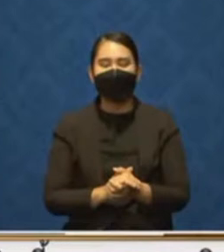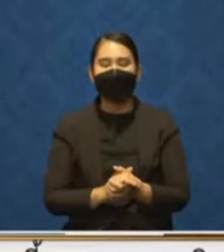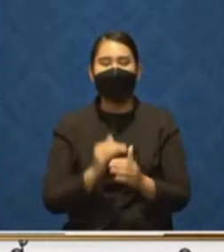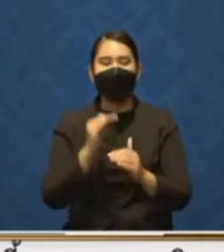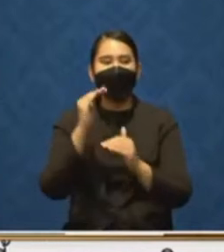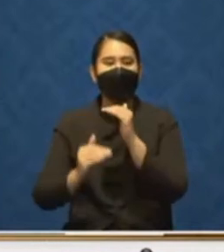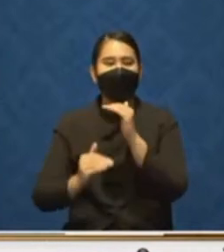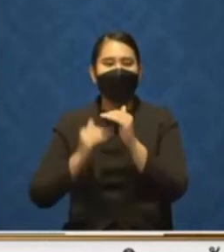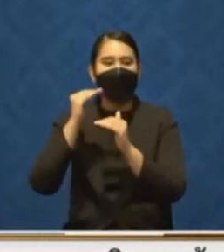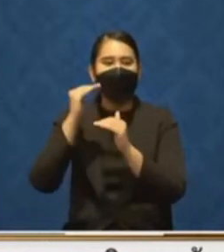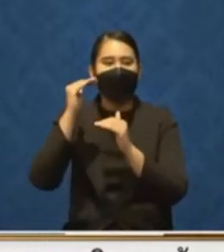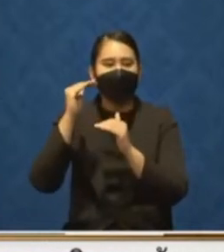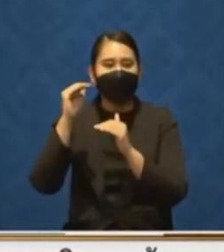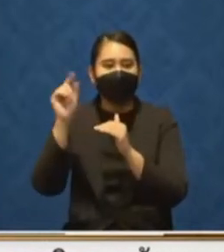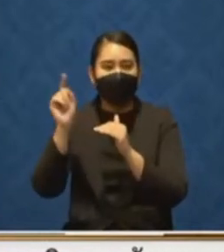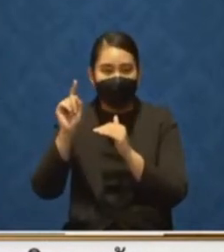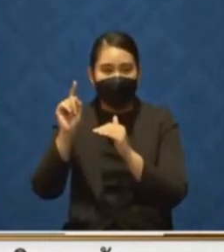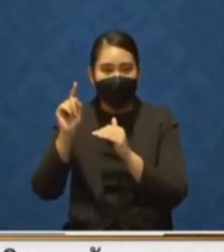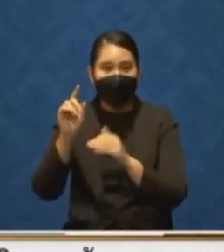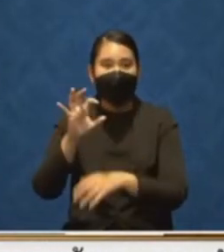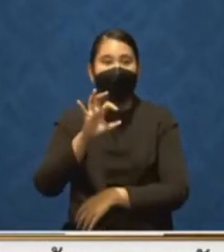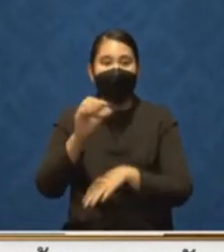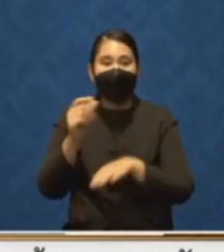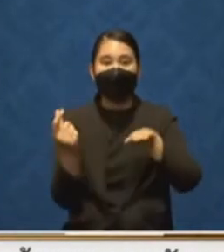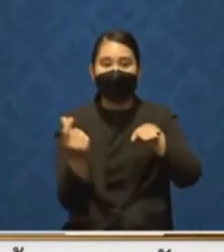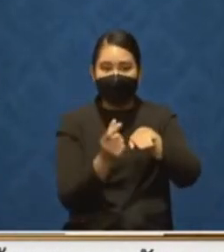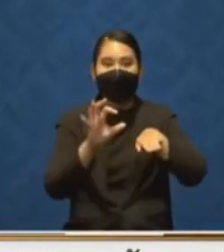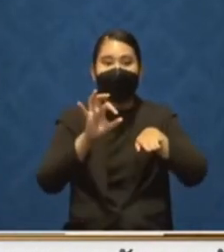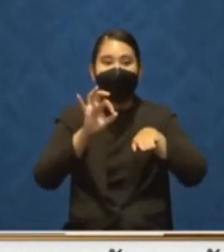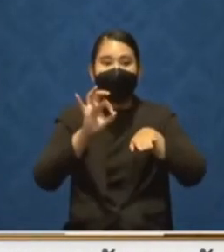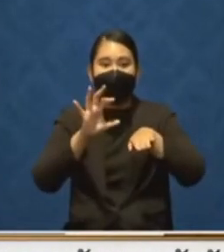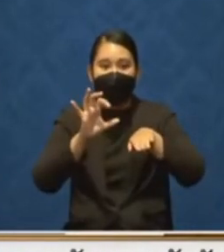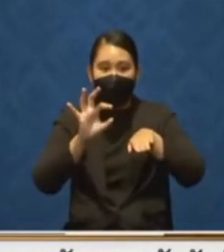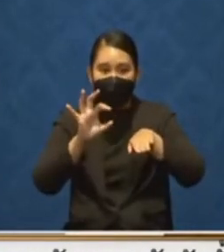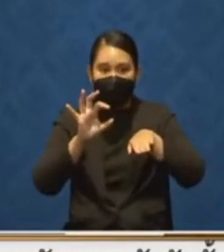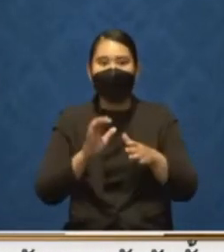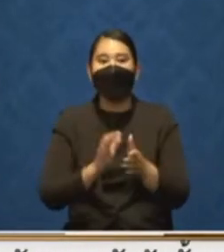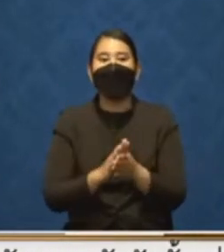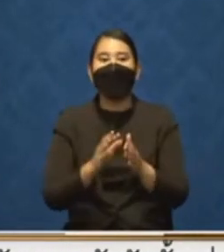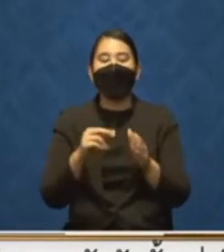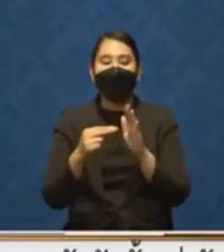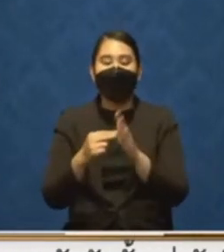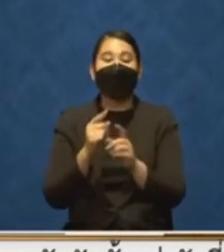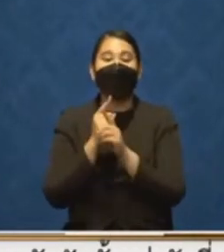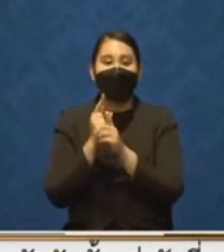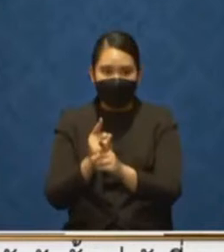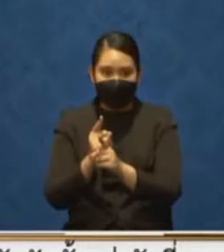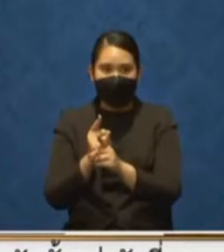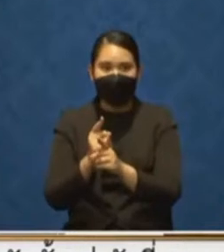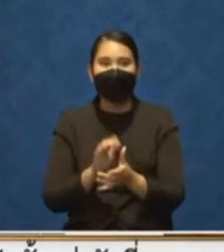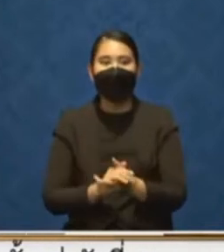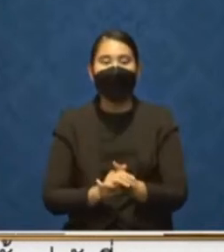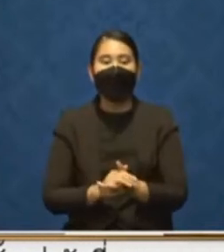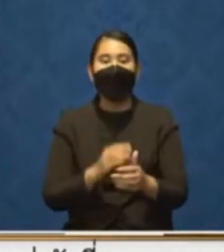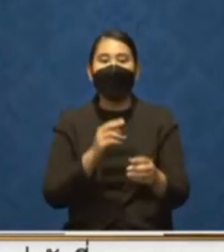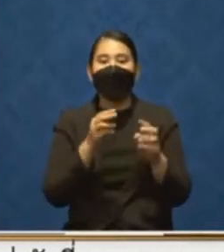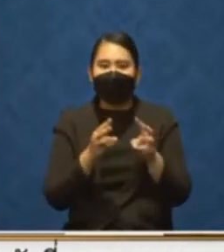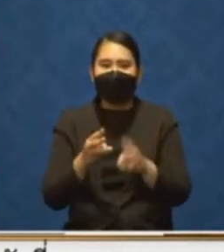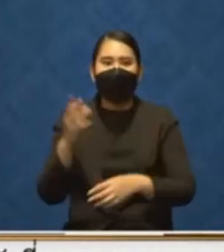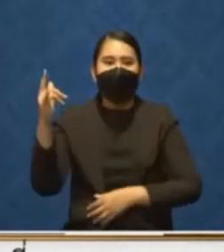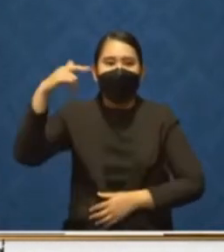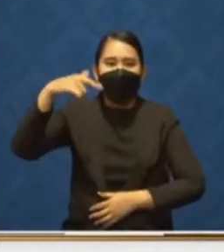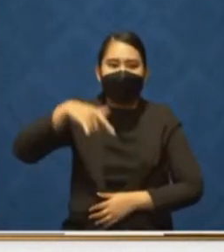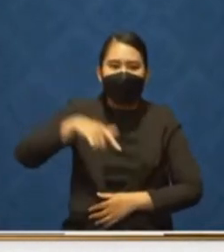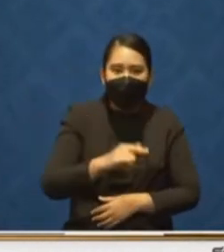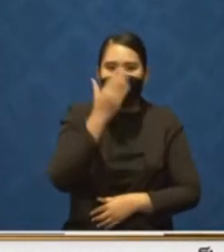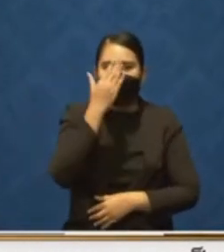มาแต่ทำเพิ่ม 900อันนี้เป็นไปตามความต้องการของทัพบกฟิตเล่นนะครับการตกนั้นเกิดขึ้นระหว่างการทดสอบการบินด้วย